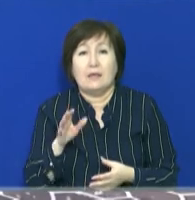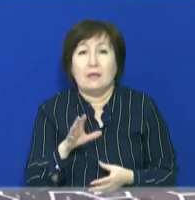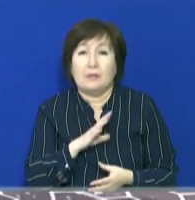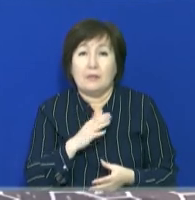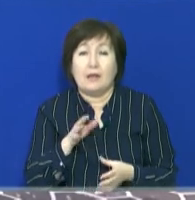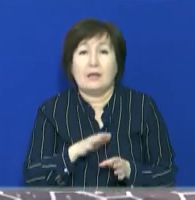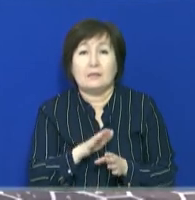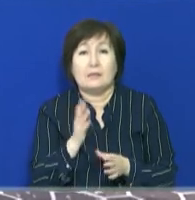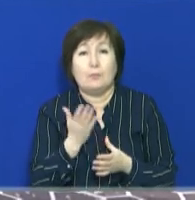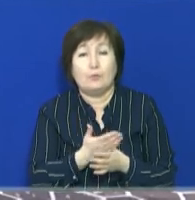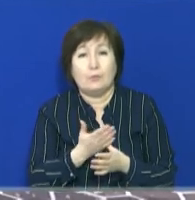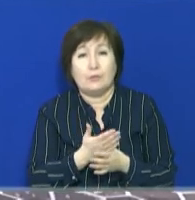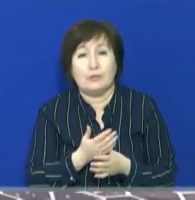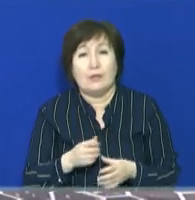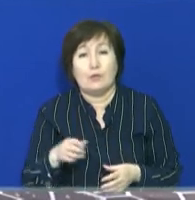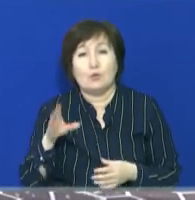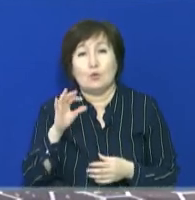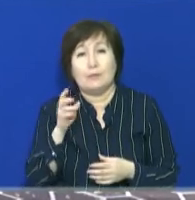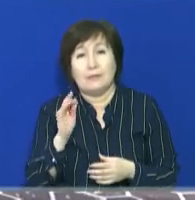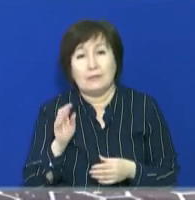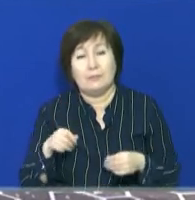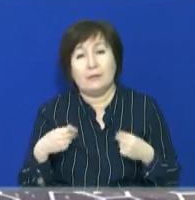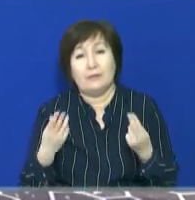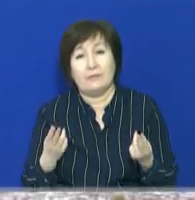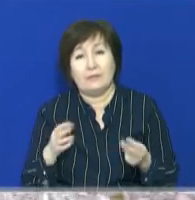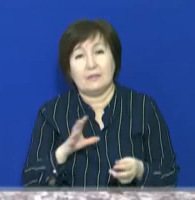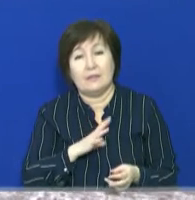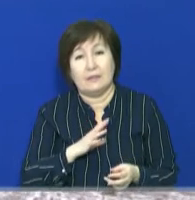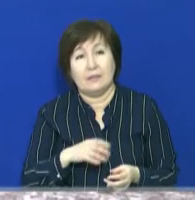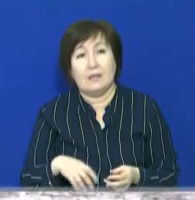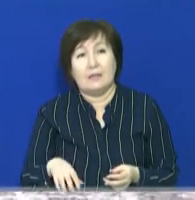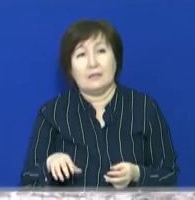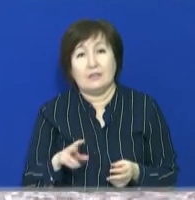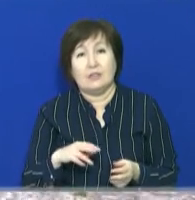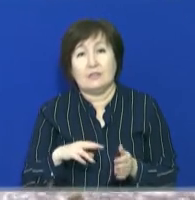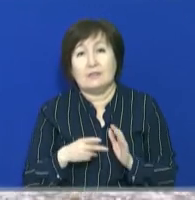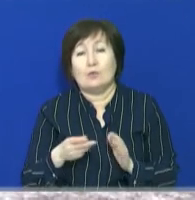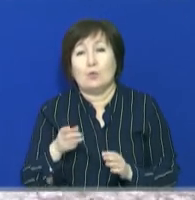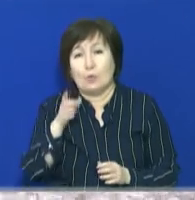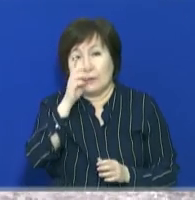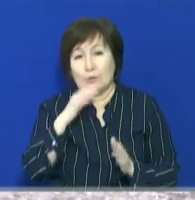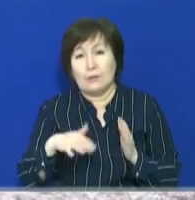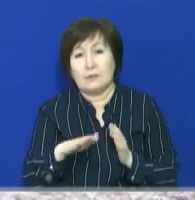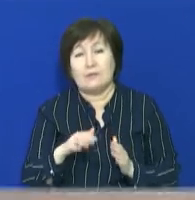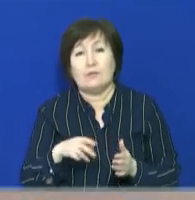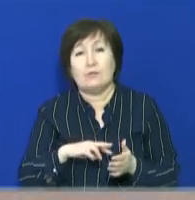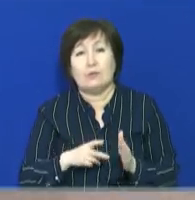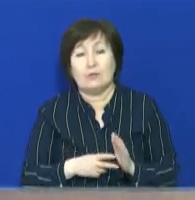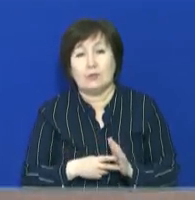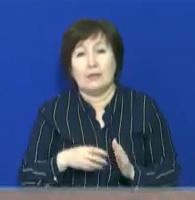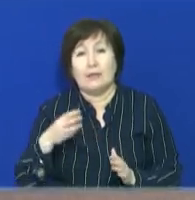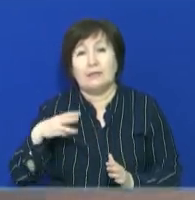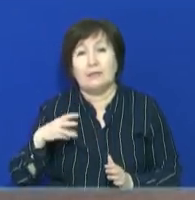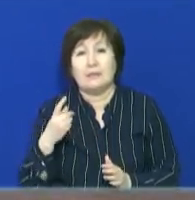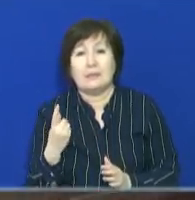қамту орталығының ақпараты бойынша былтыр шаһарымызға 28 отбасы көшіп келген. Олардың арасында 31 адам